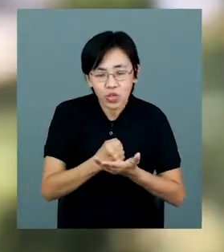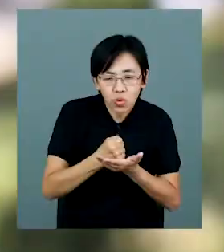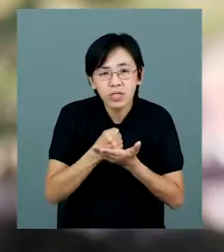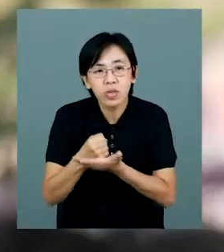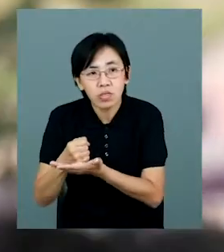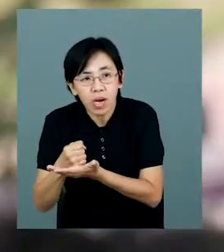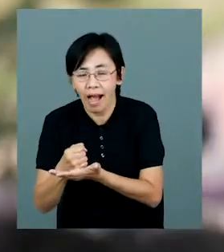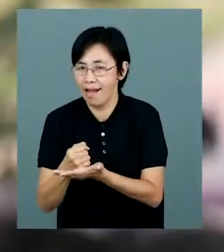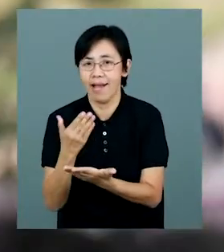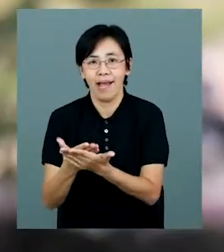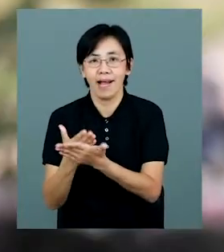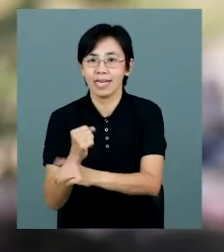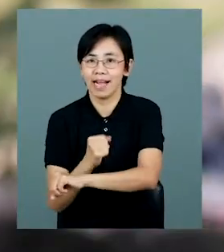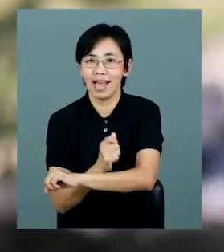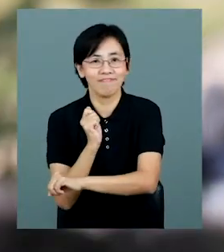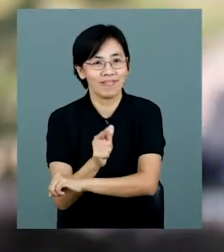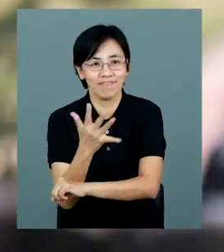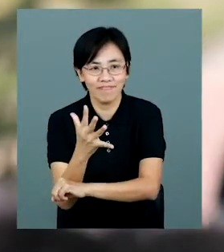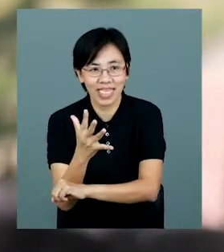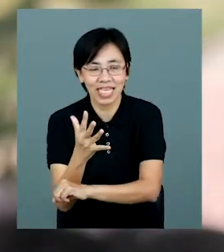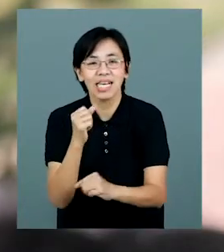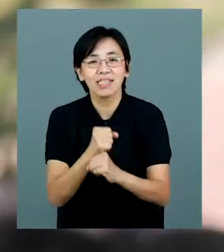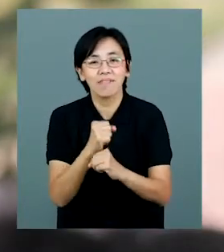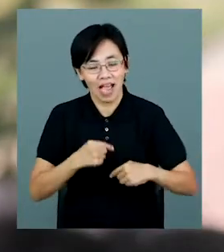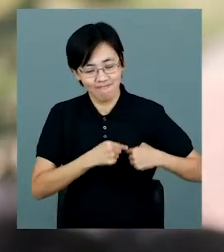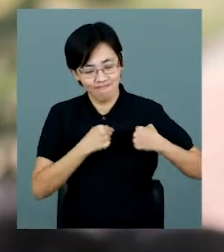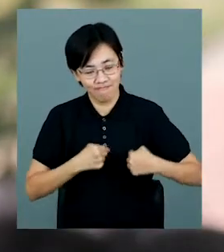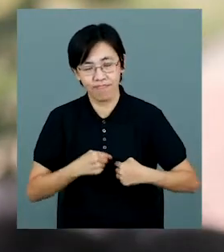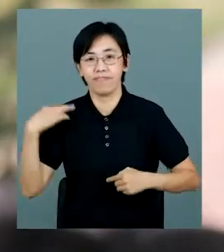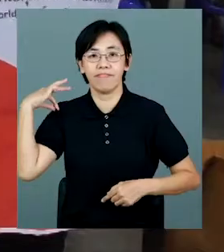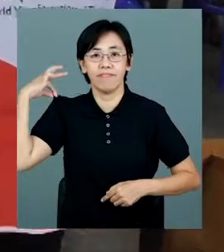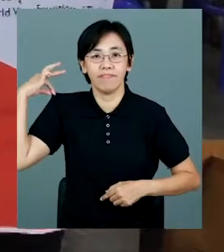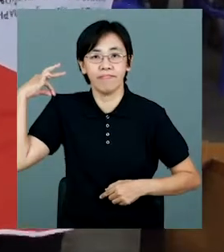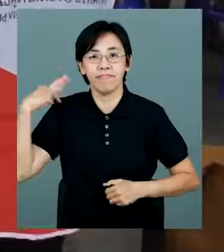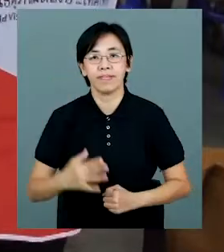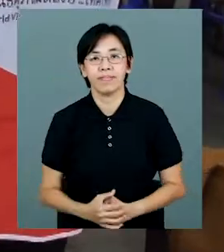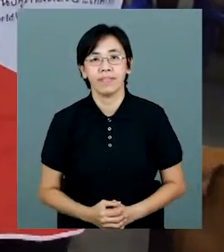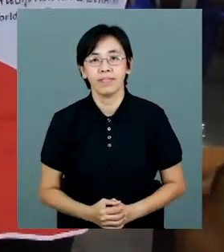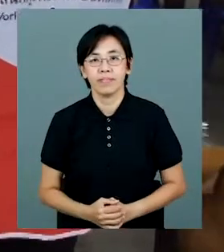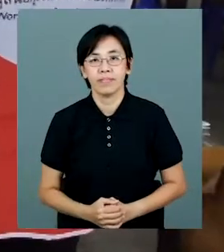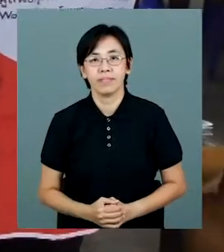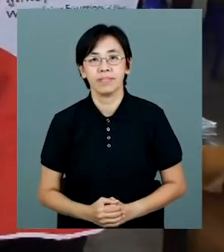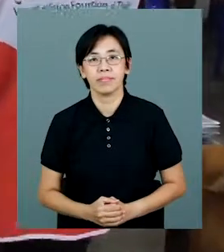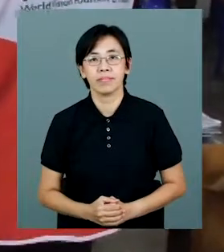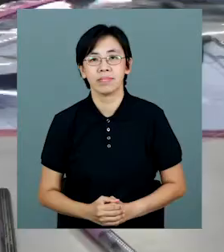สาก็ไม่ได้รับค่าจ้างอะไรเพราะว่าเป็นงานอาสาสมัครอะไรเงี้ยค่ะ